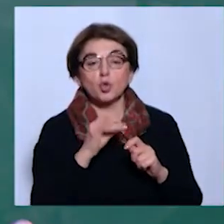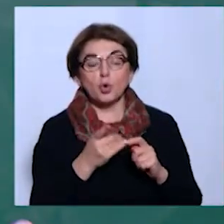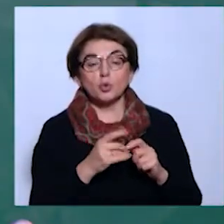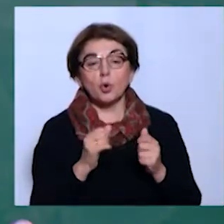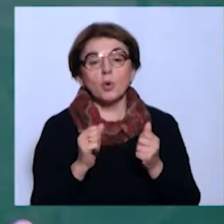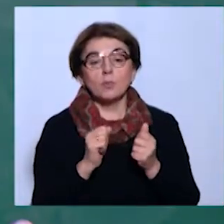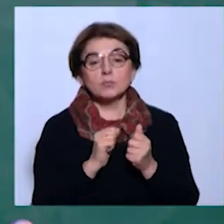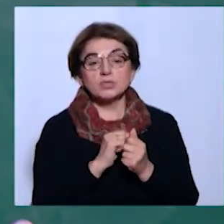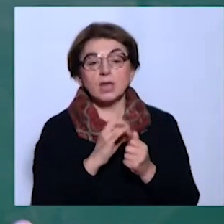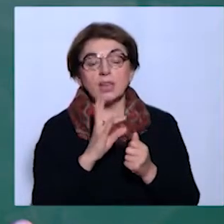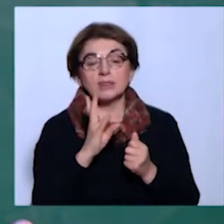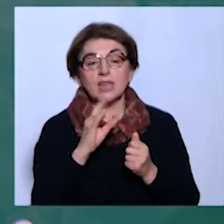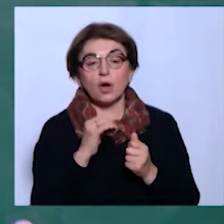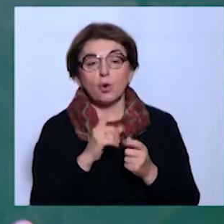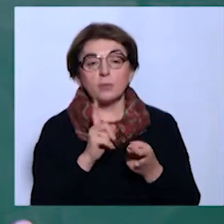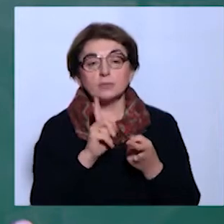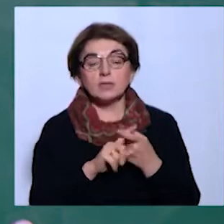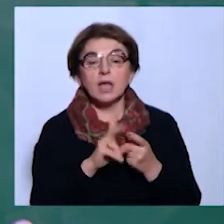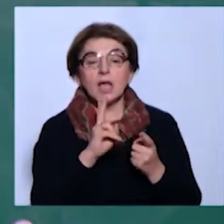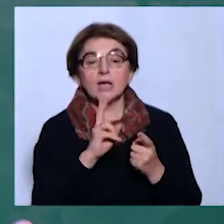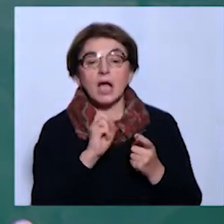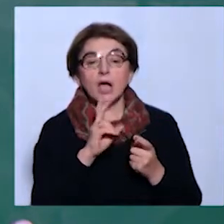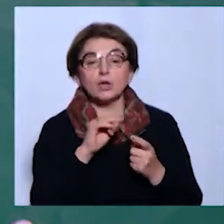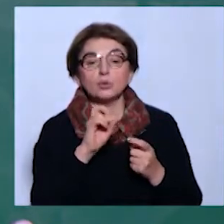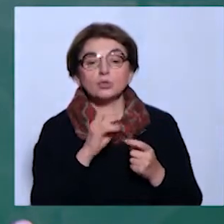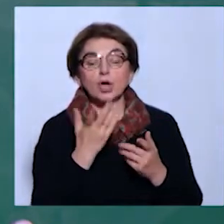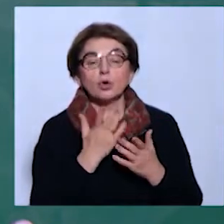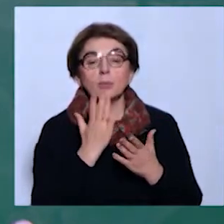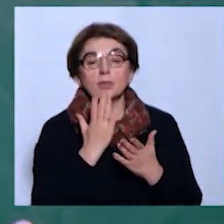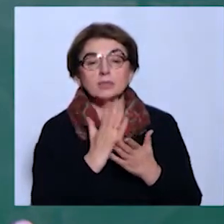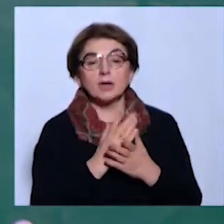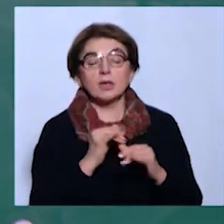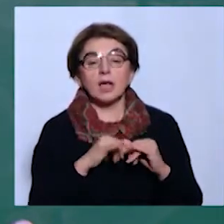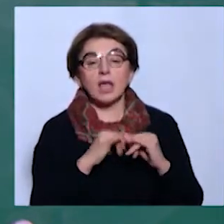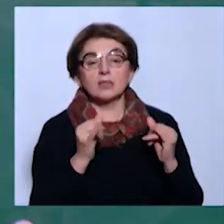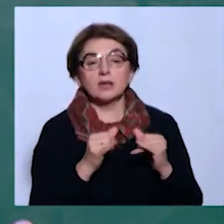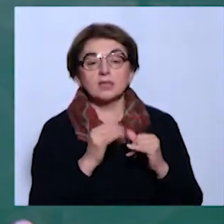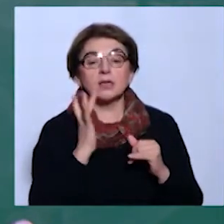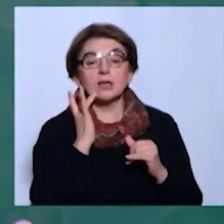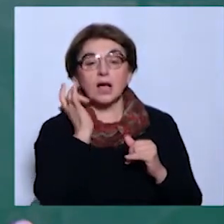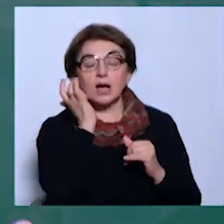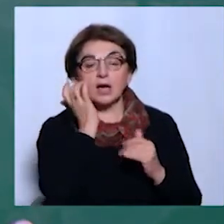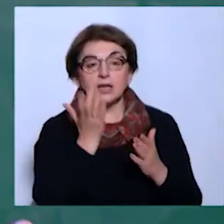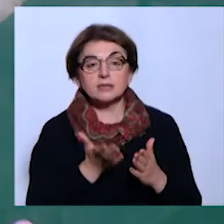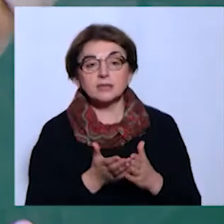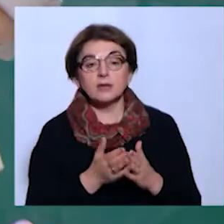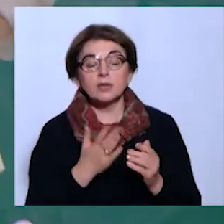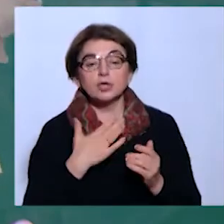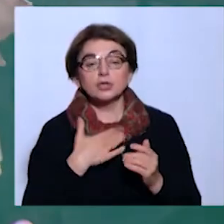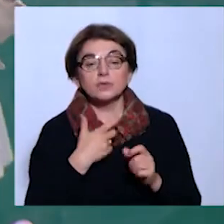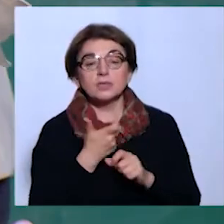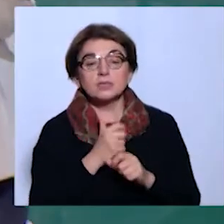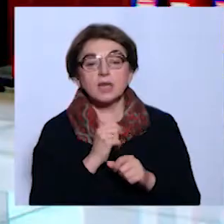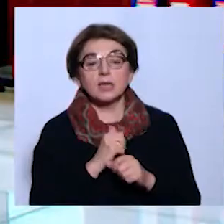მშრალ ნაყოფებს მიეკუთვნება კაკლუჭა ნაყოფიც, რომელიც აქვს განვითარებული კაკალს, ჩვენთან